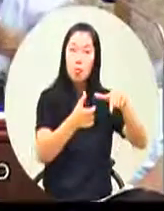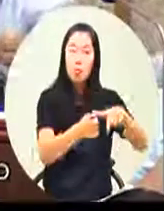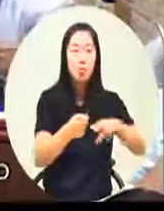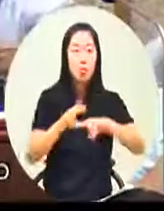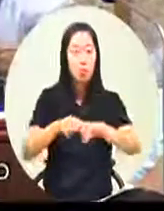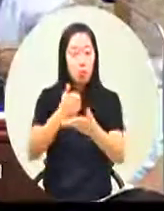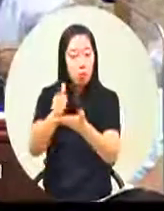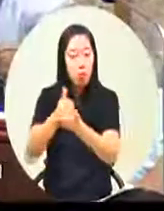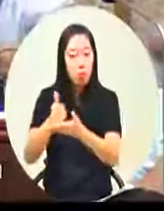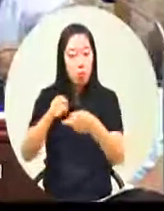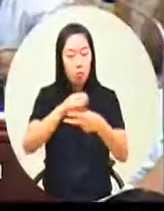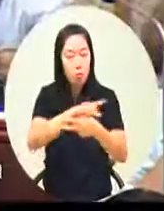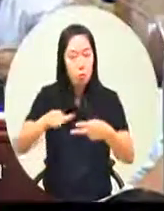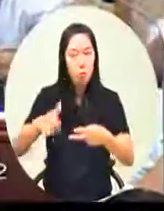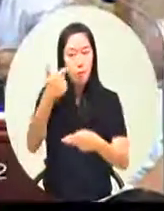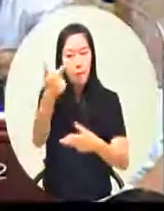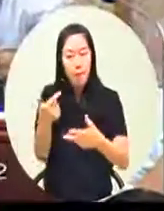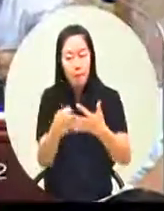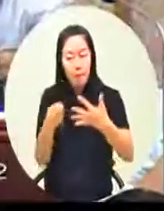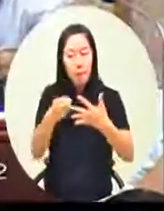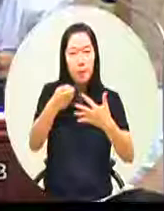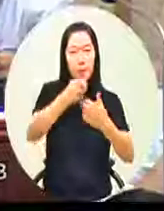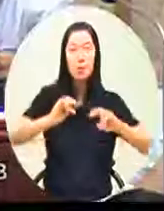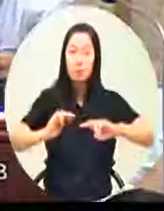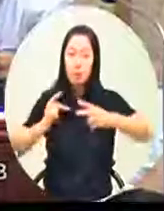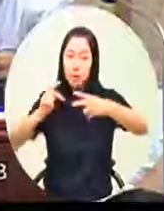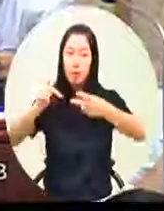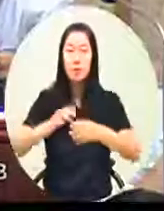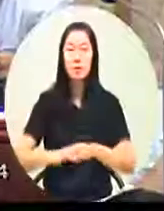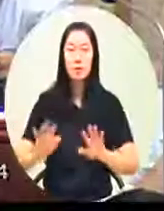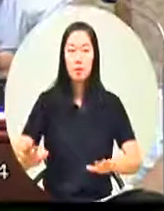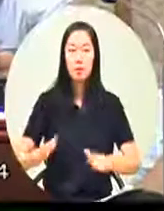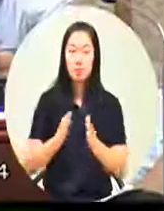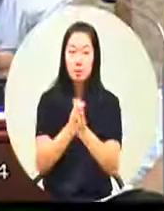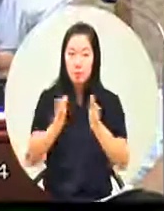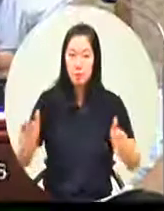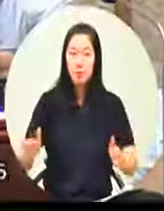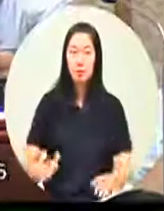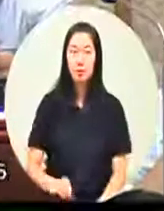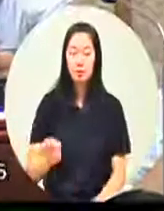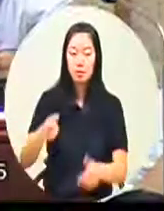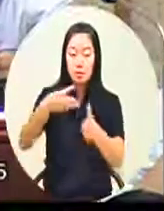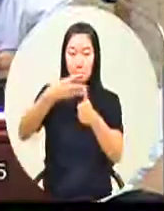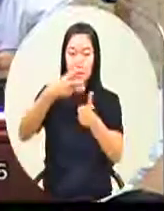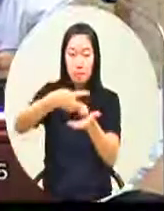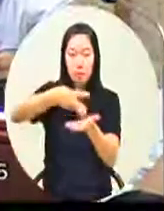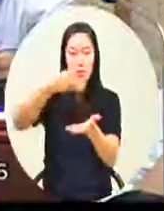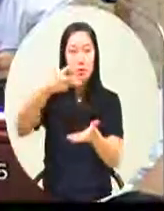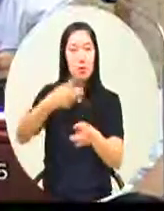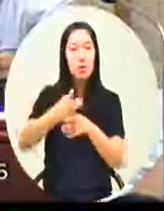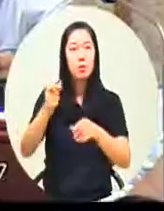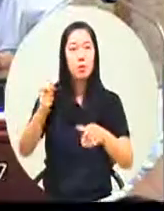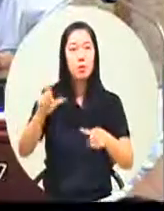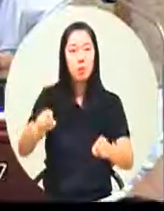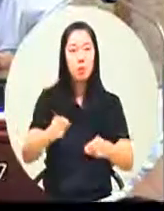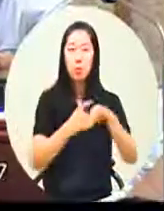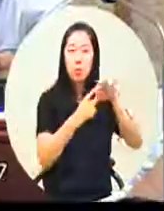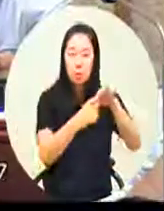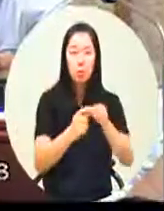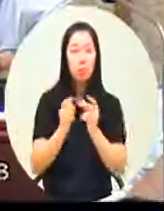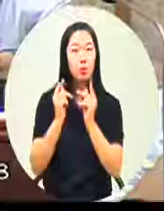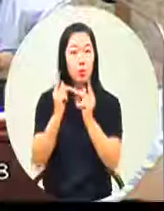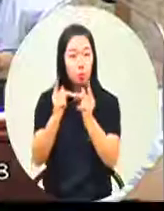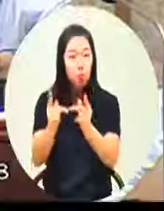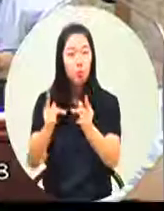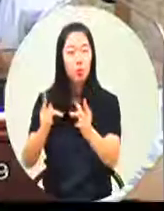是逐步去做调整。那所以我们现阶段已经到现在为止是第三次的大众运输系统的一个整体路网规